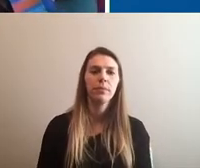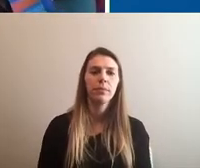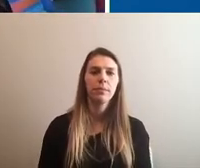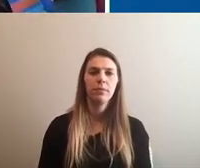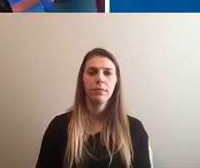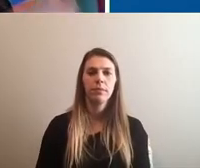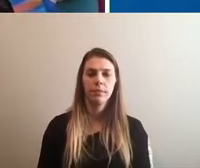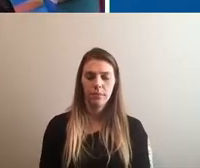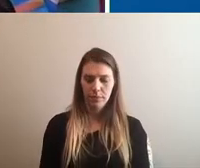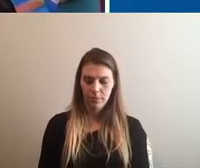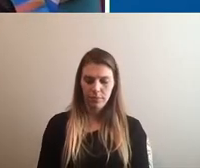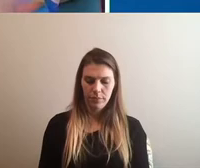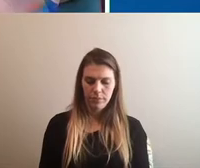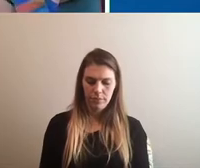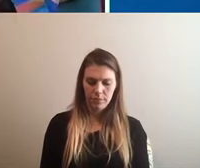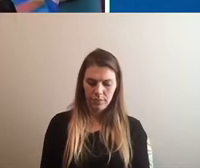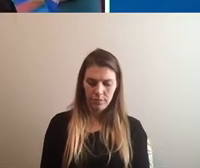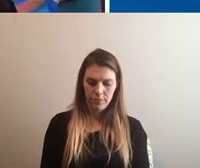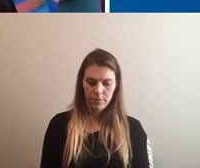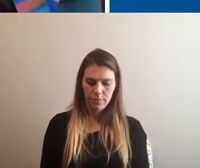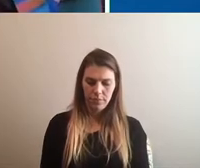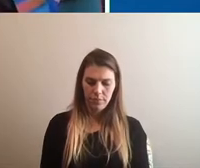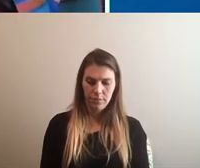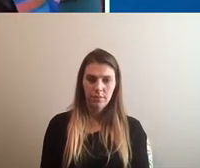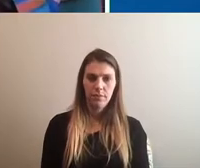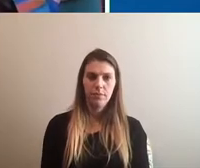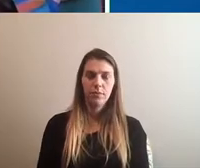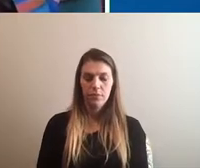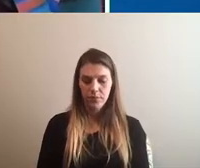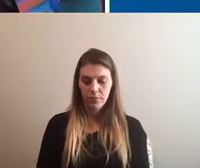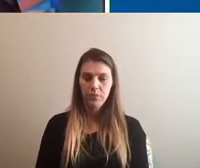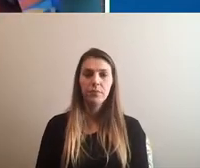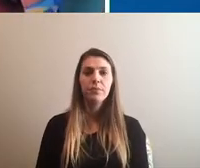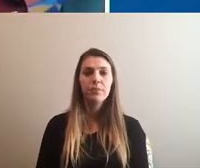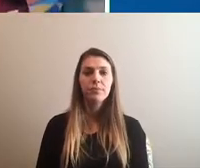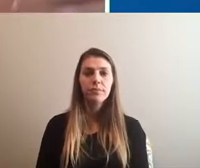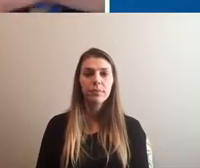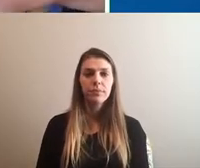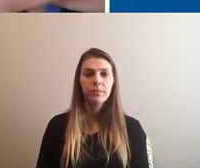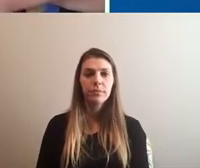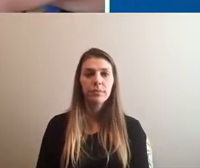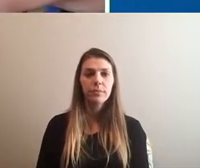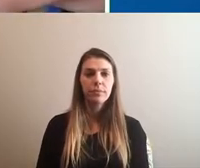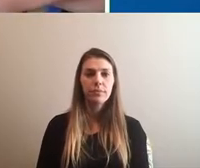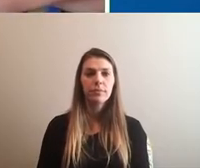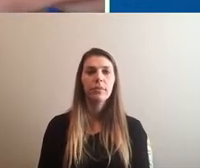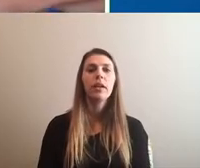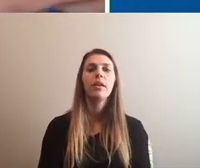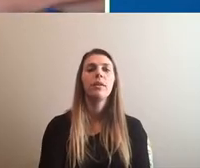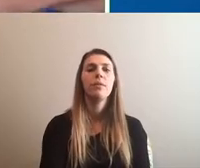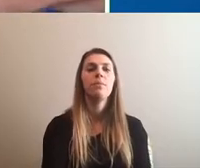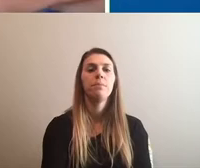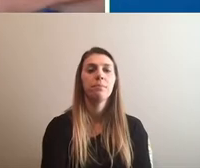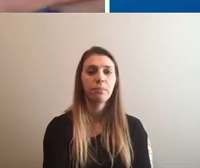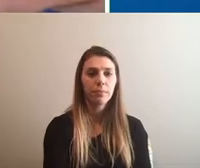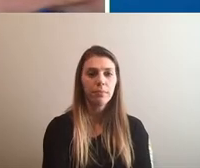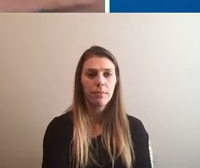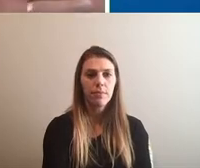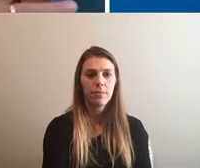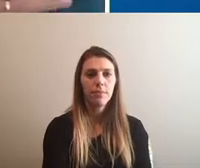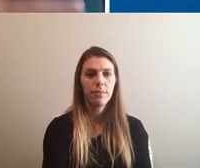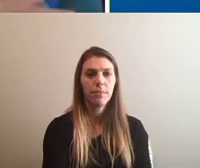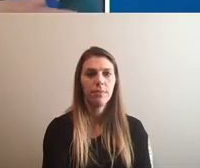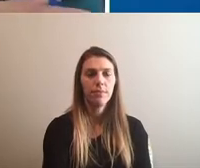आपकी की. आपसे अगर सवाल किया जाए, आपके पेरेंट्स से किया जाए, तो आप क्या कहेंगी? मैं मुझसे सवाल